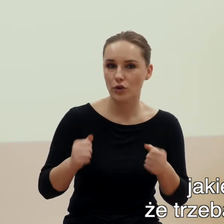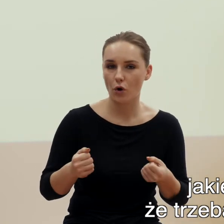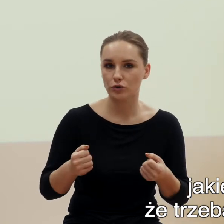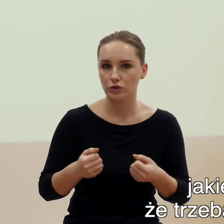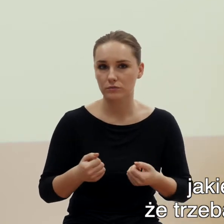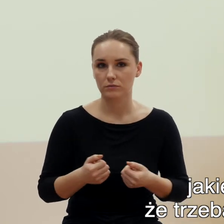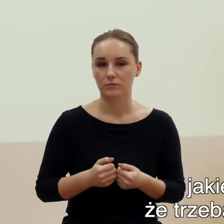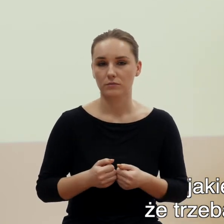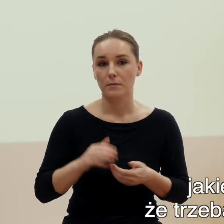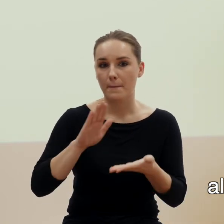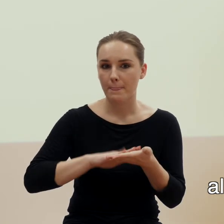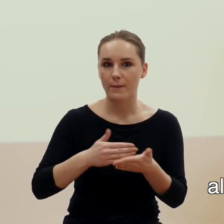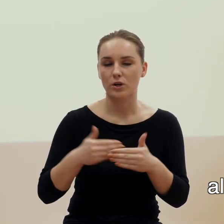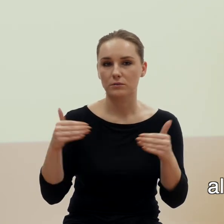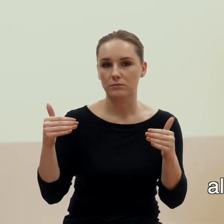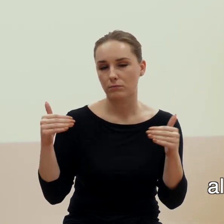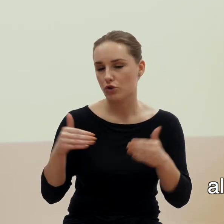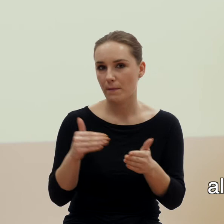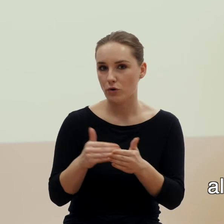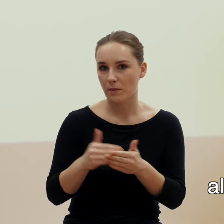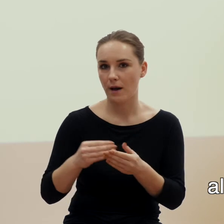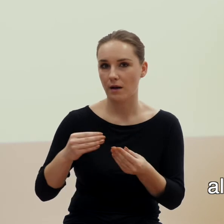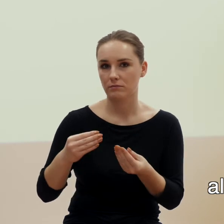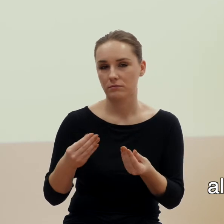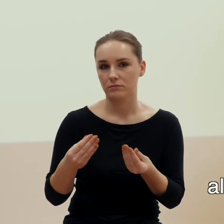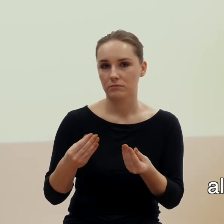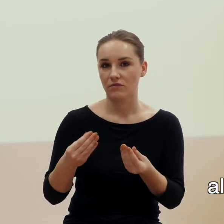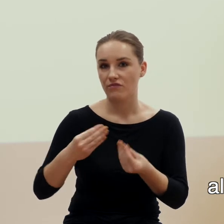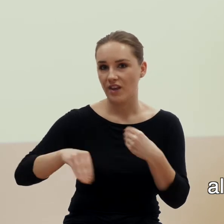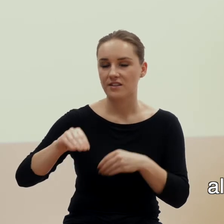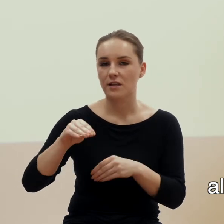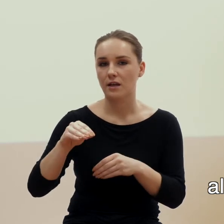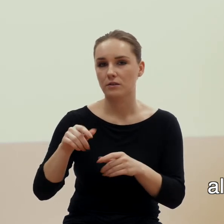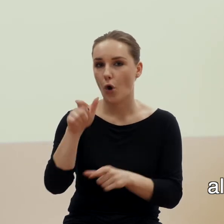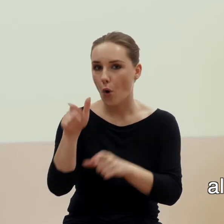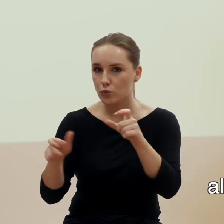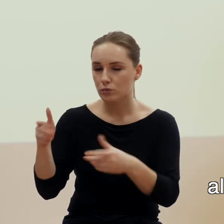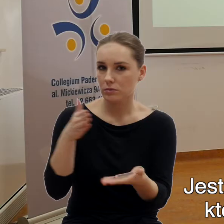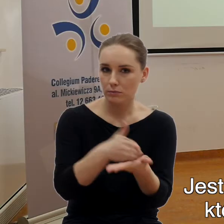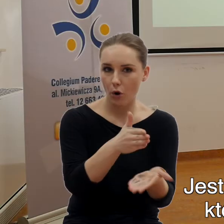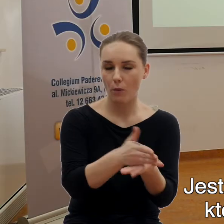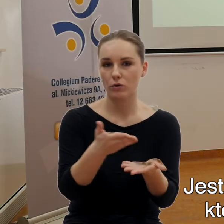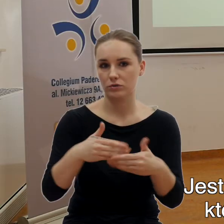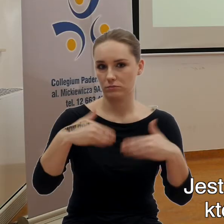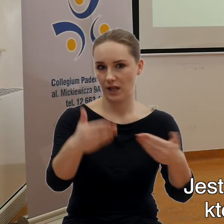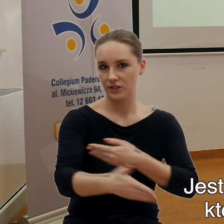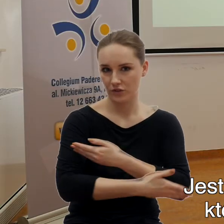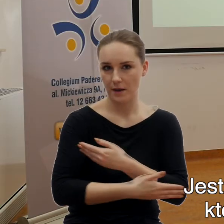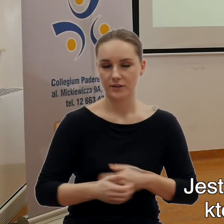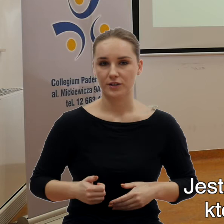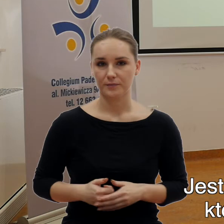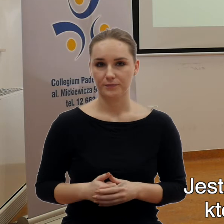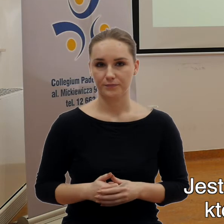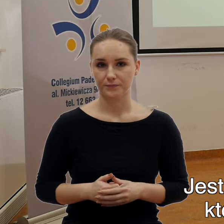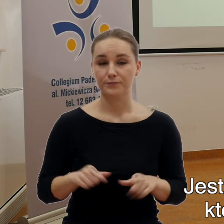zaangażować jakieś zasoby albo większą ilość ludzi do tego, żeby tego wsparcia udzielić. Jest podział odpowiedzialności za to, kto dla